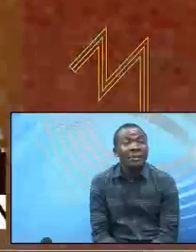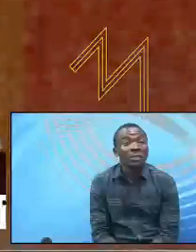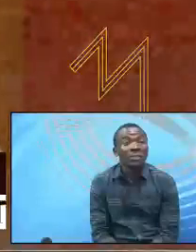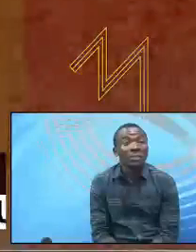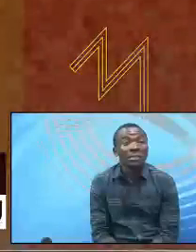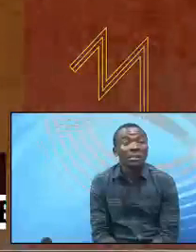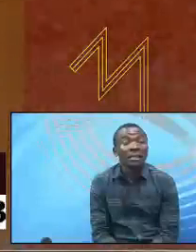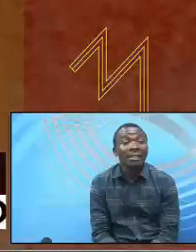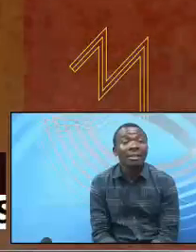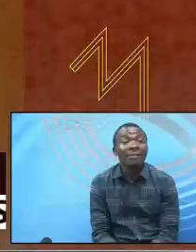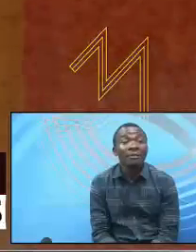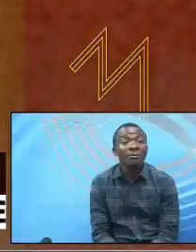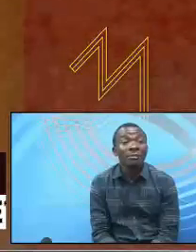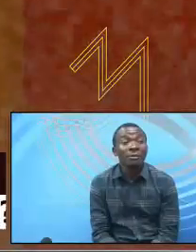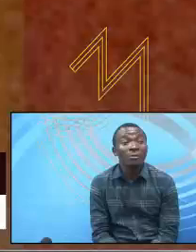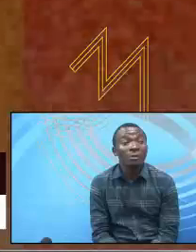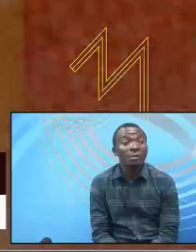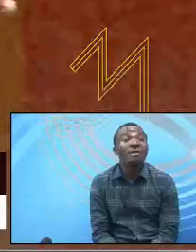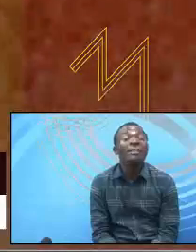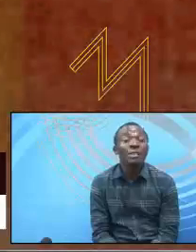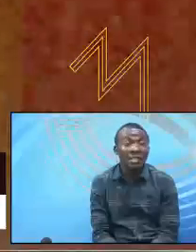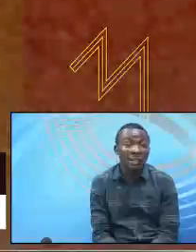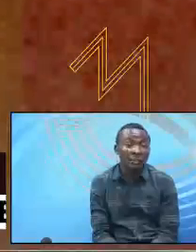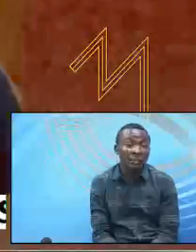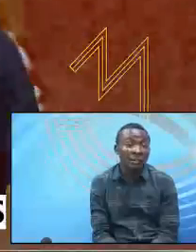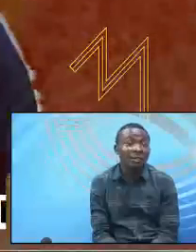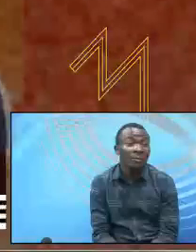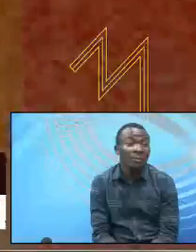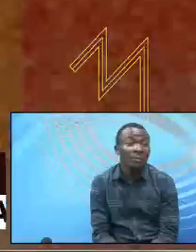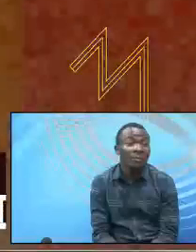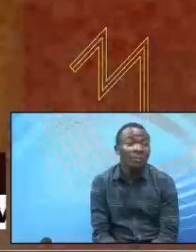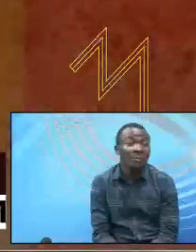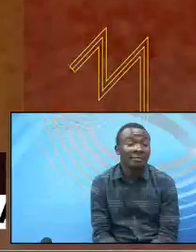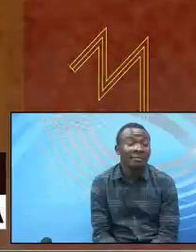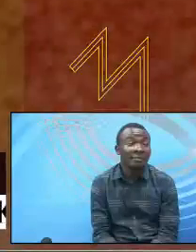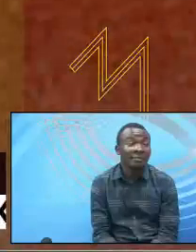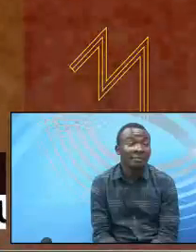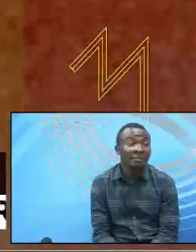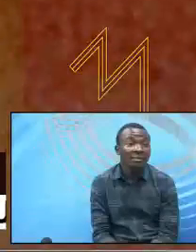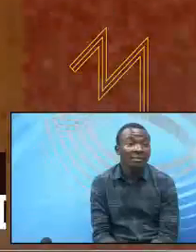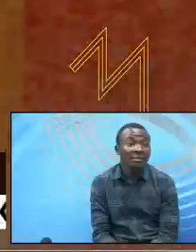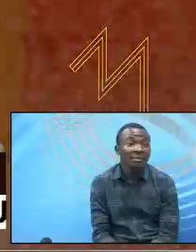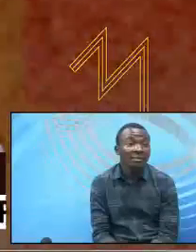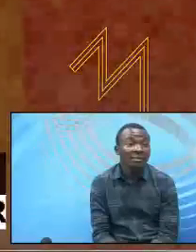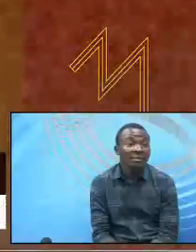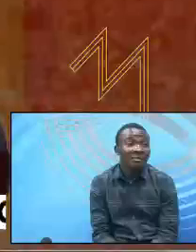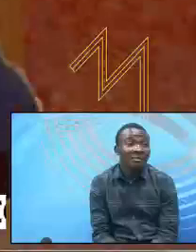Noneho tugashobora kuyihindura n'abandi bafite ubumuga bwo kutumva no kutavuga bari mu cyaro bagashobora kubyumva,